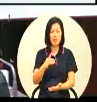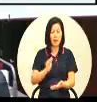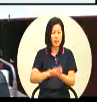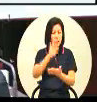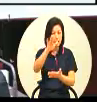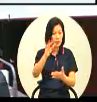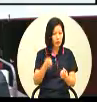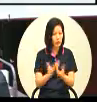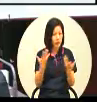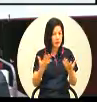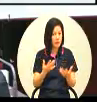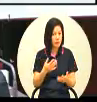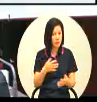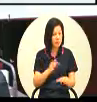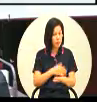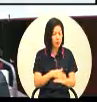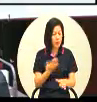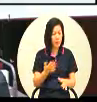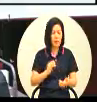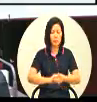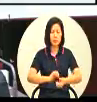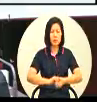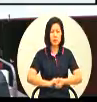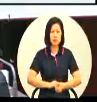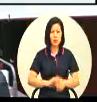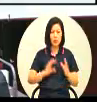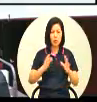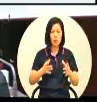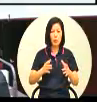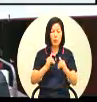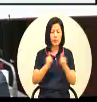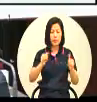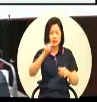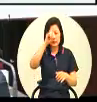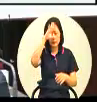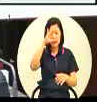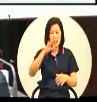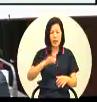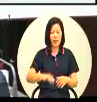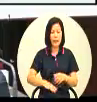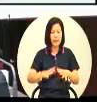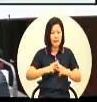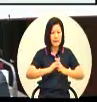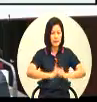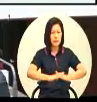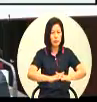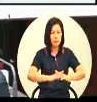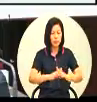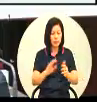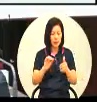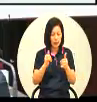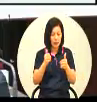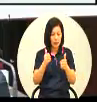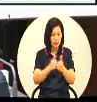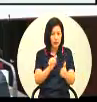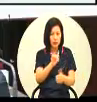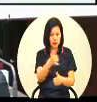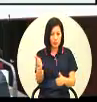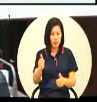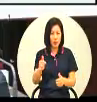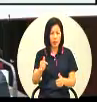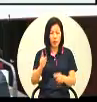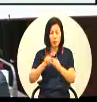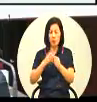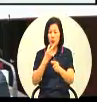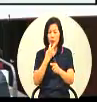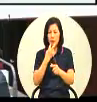不会发生。所以现在国民党有很多基层的议员也好，中央层级的立委都有